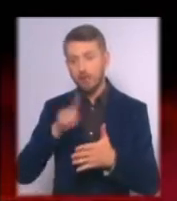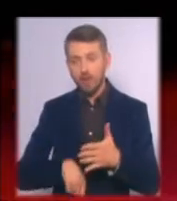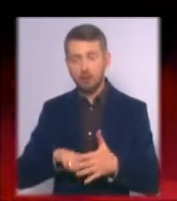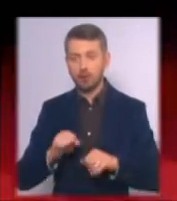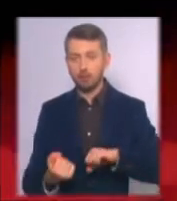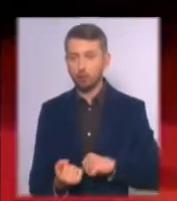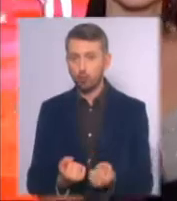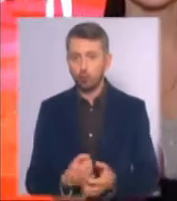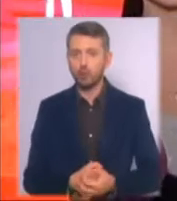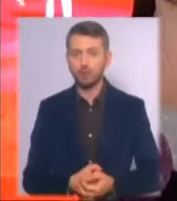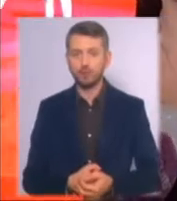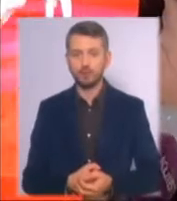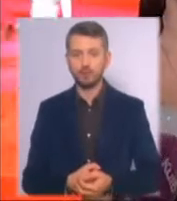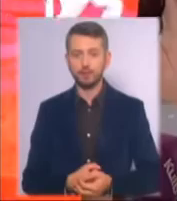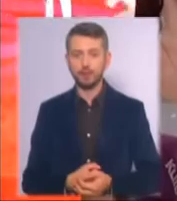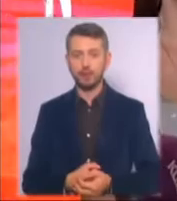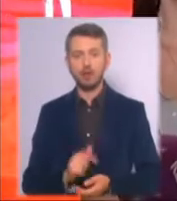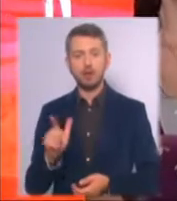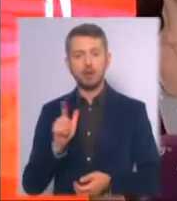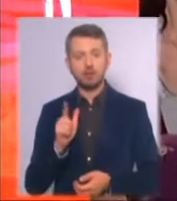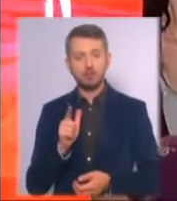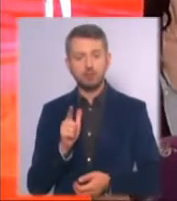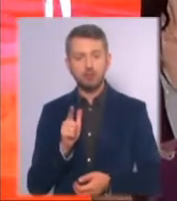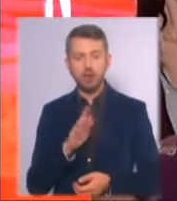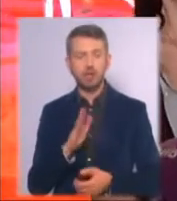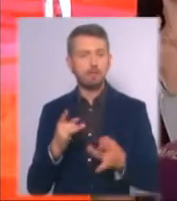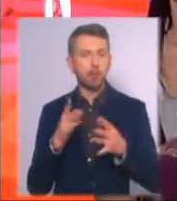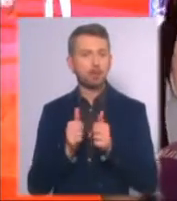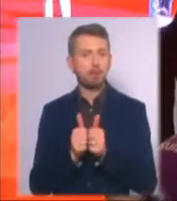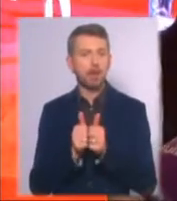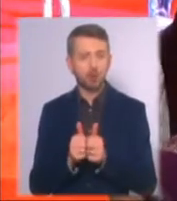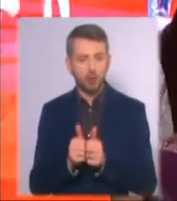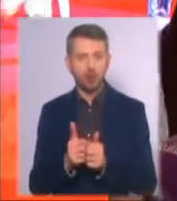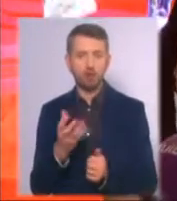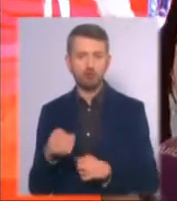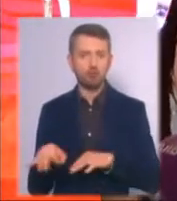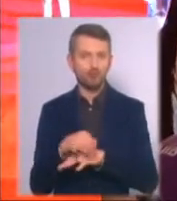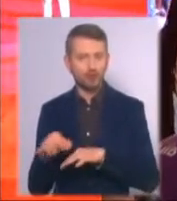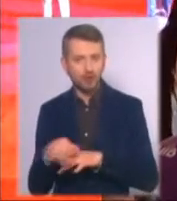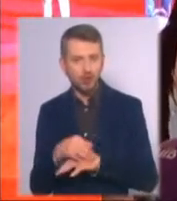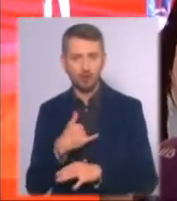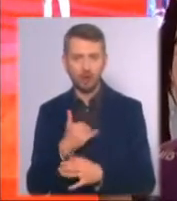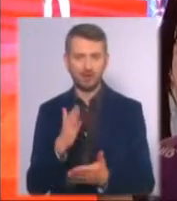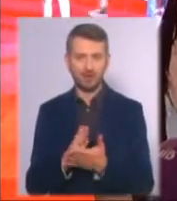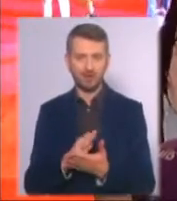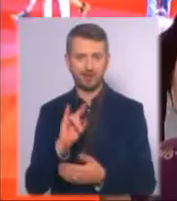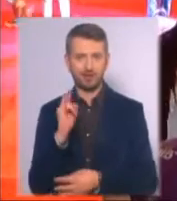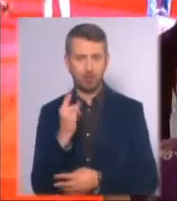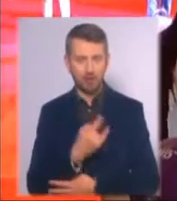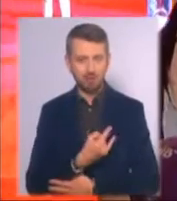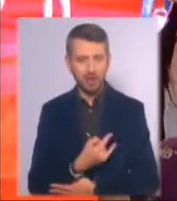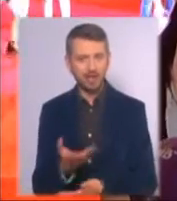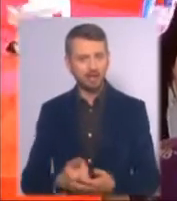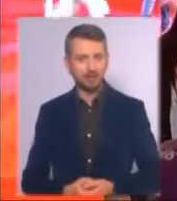другу. Да, ми вже ще как бы не просто партнери, ми ще муж і жена, у нас общий ребенок маленький, да.